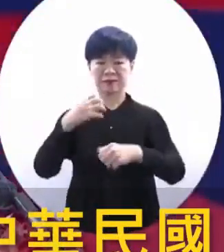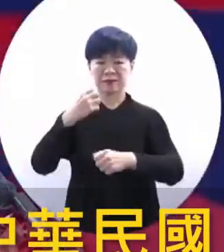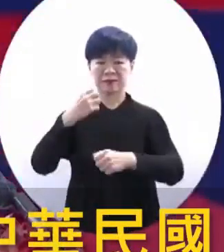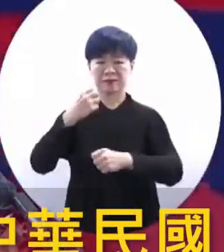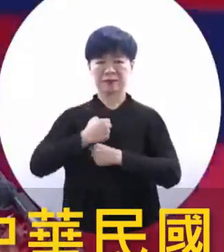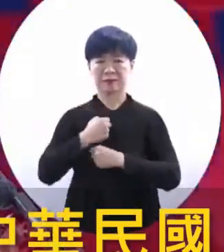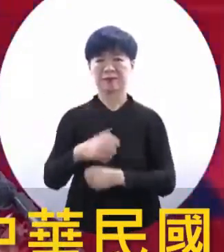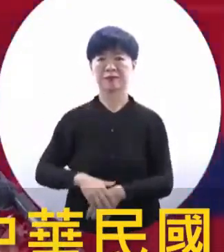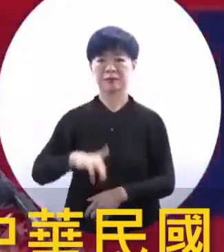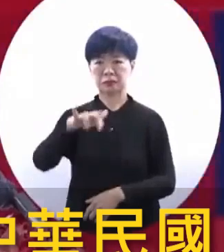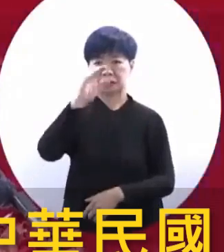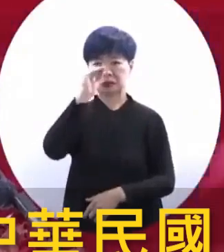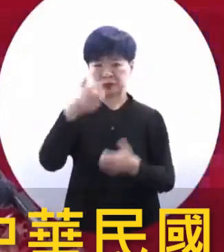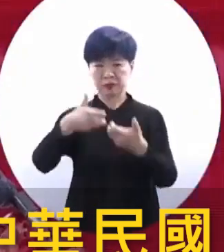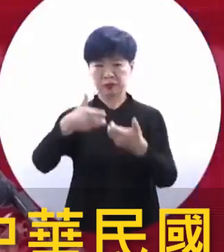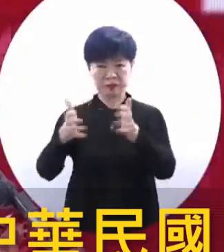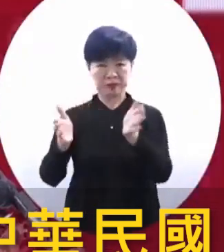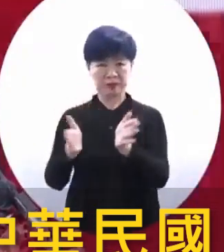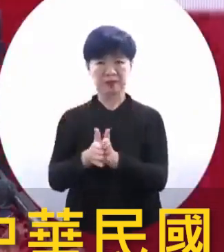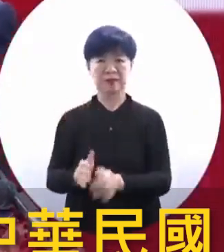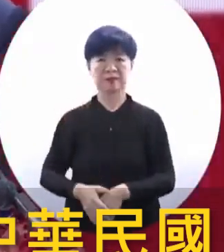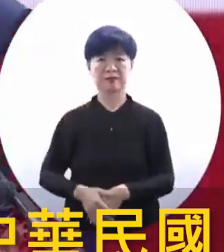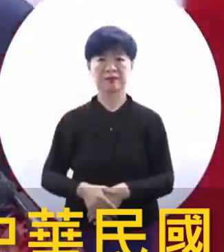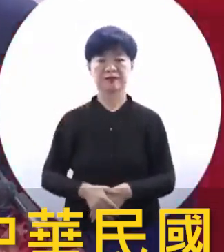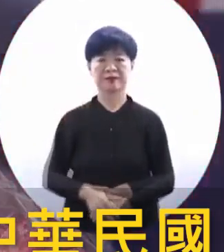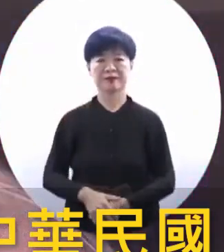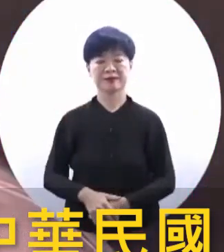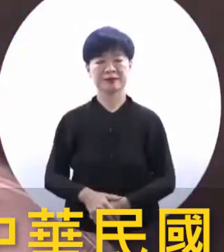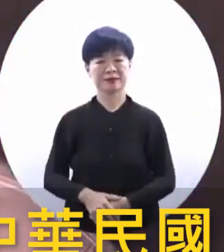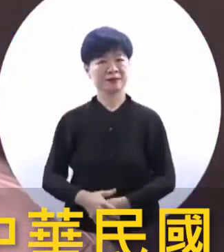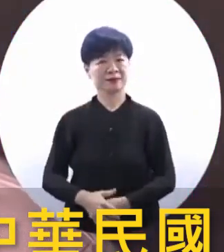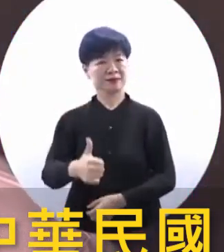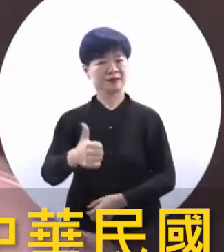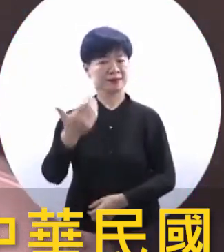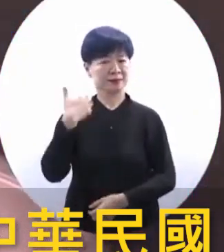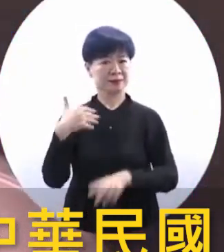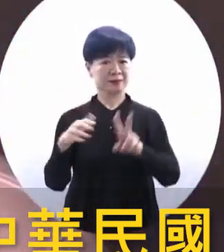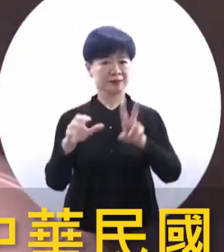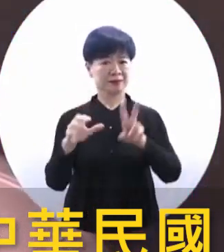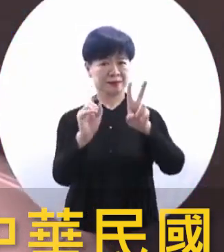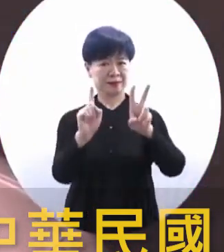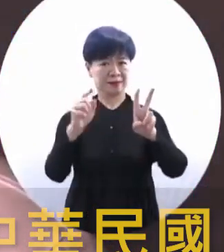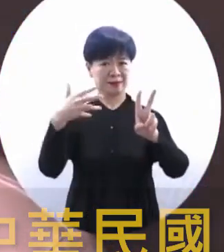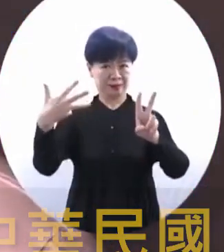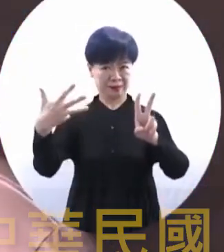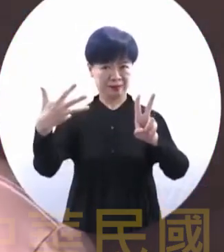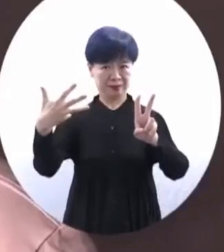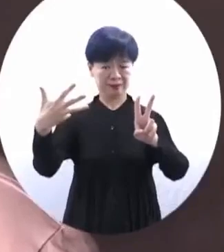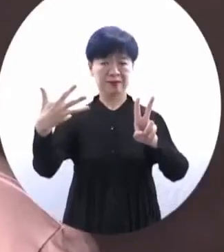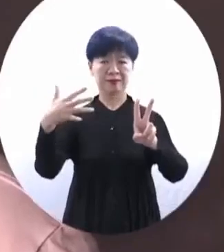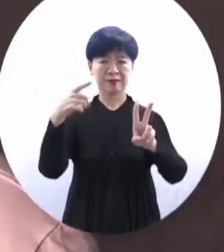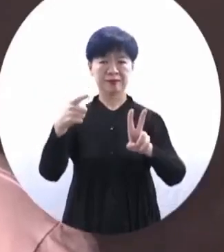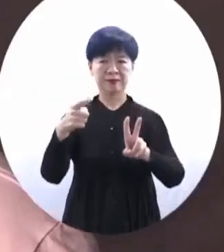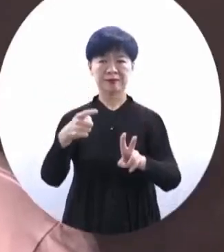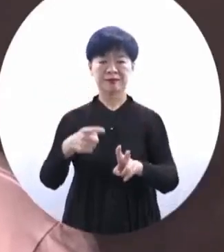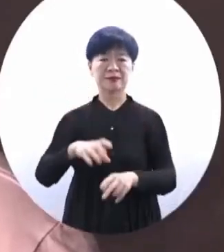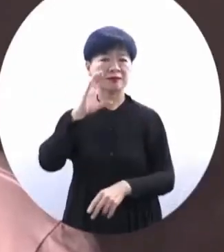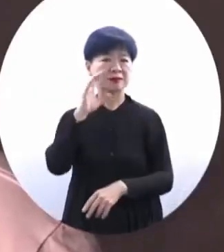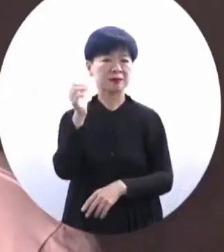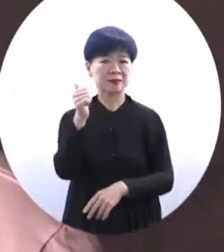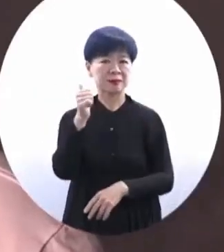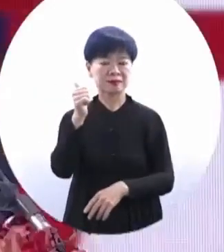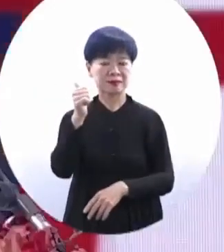部下士秦良峰先生。2018年。秦良峰在执